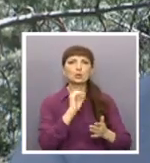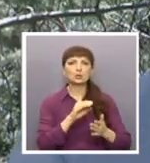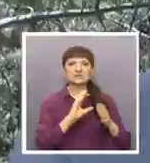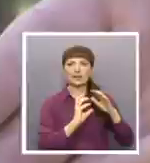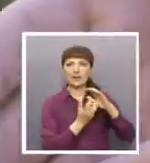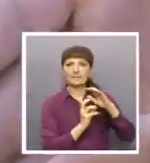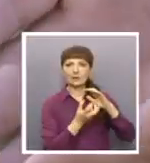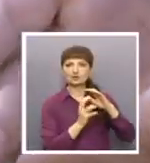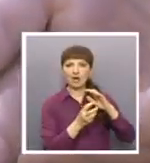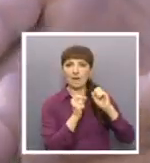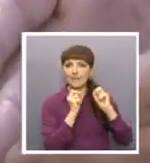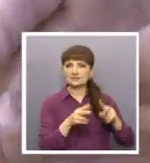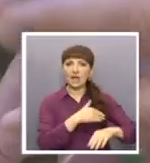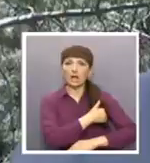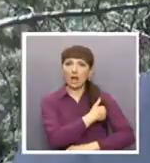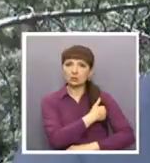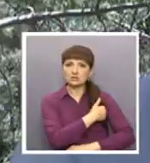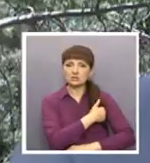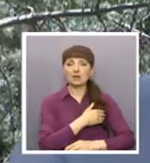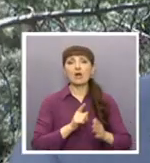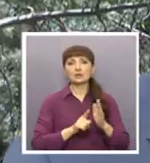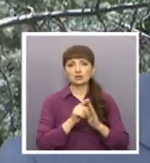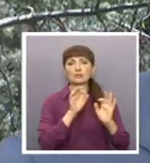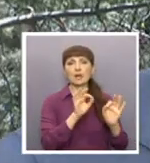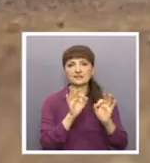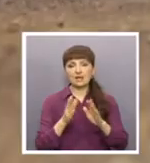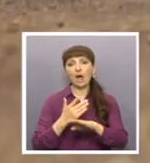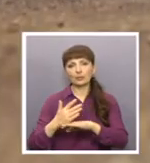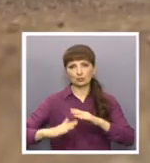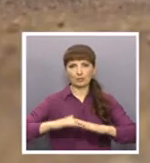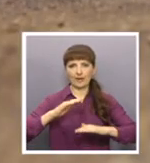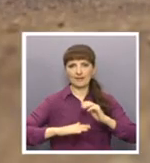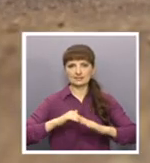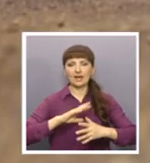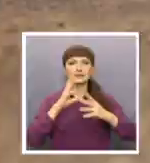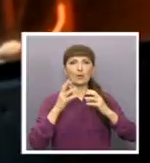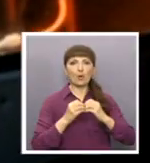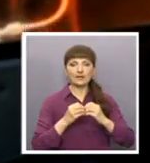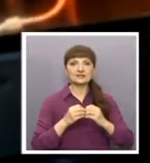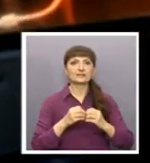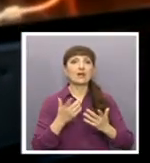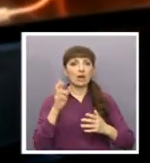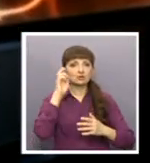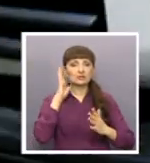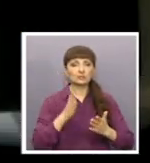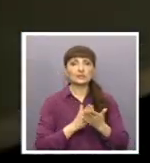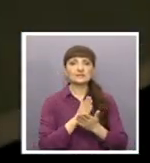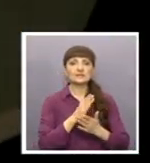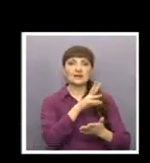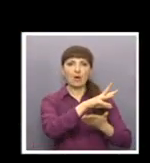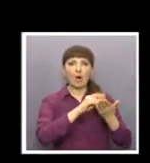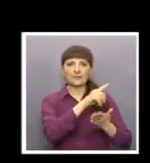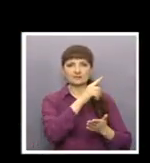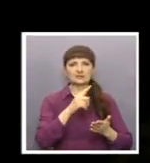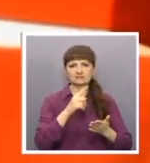содержащие, да, лампочки, там, градусники. Начнем с просвещения, перейдем к практике. Таким образом, муниципалитет пойдет по пути развитых стран.